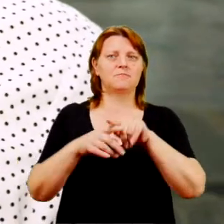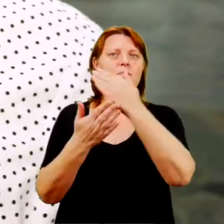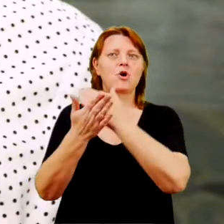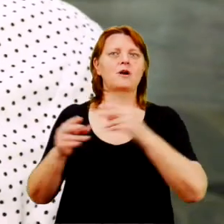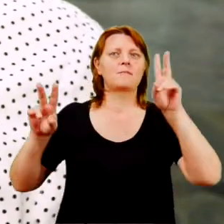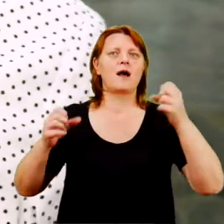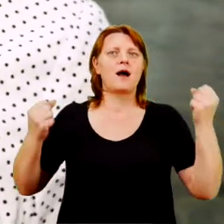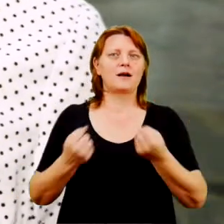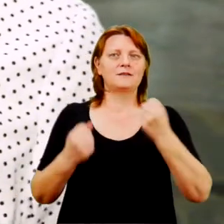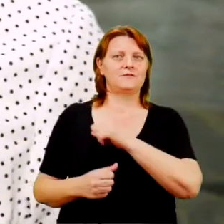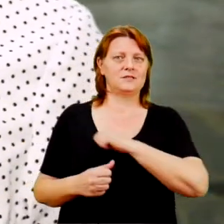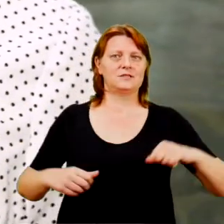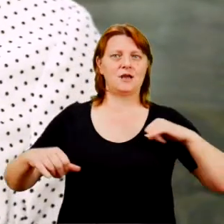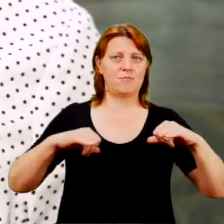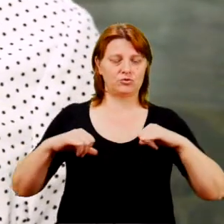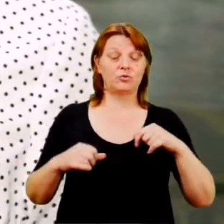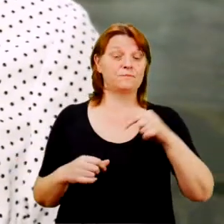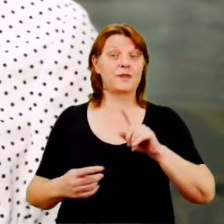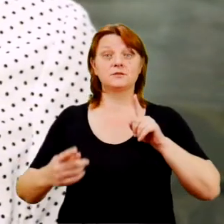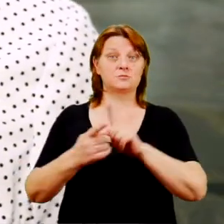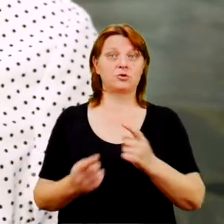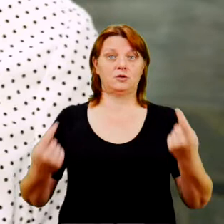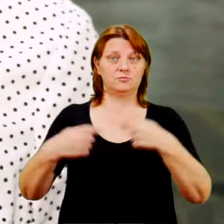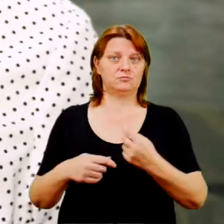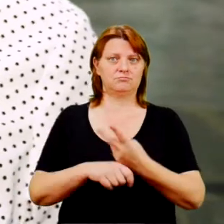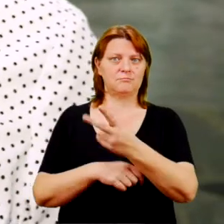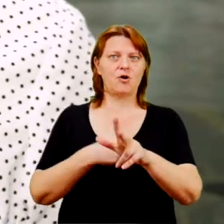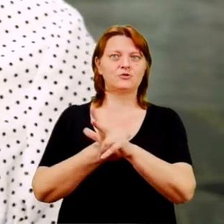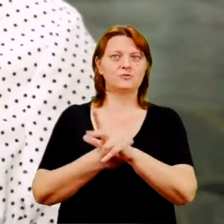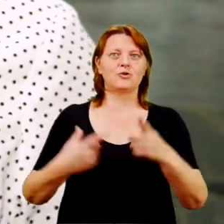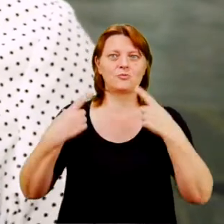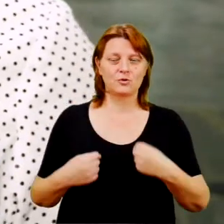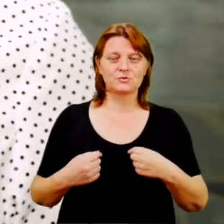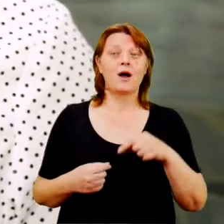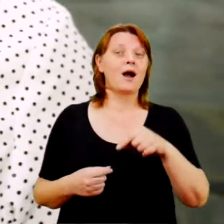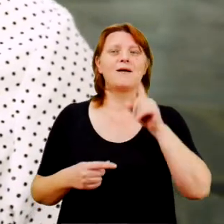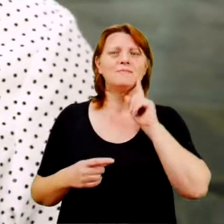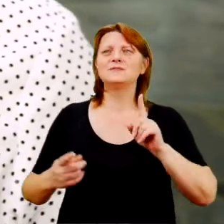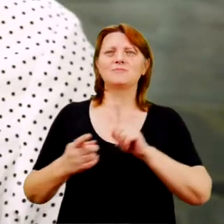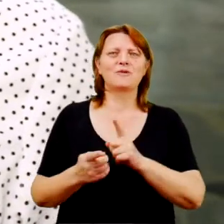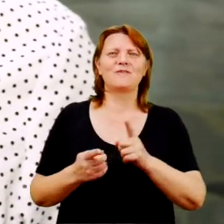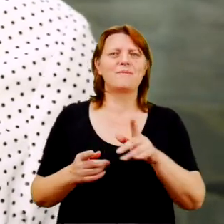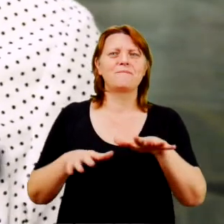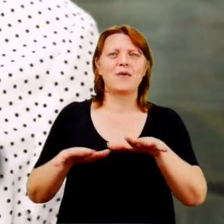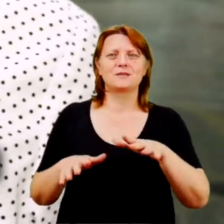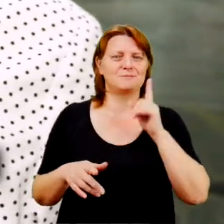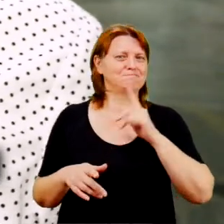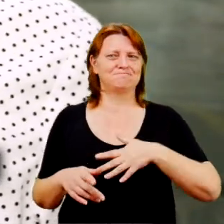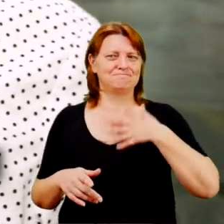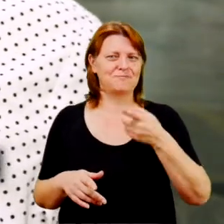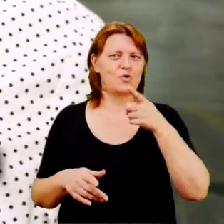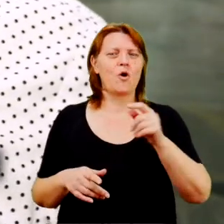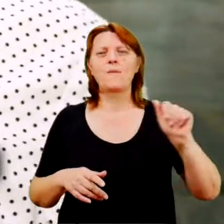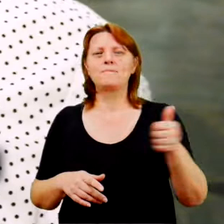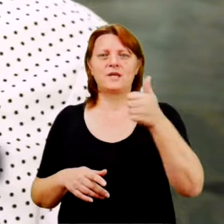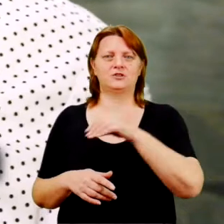Aktywny Samorząd. Przyszło na spotkanie ponad 80 osób, a spotykamy się w bardzo nietypowym miejscu. Jest to pierwsza